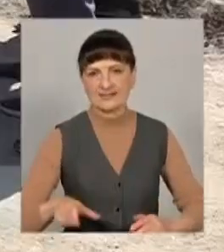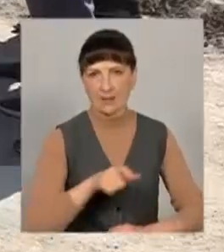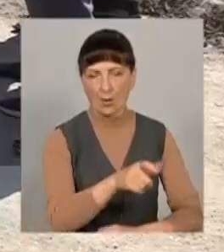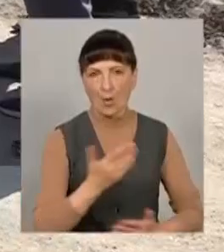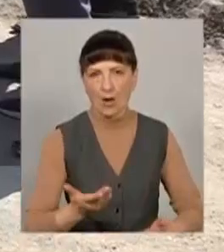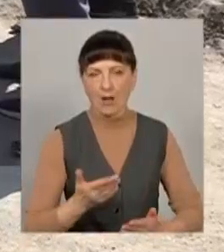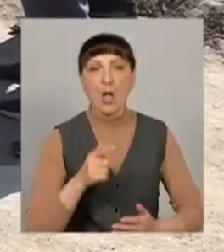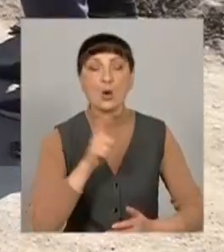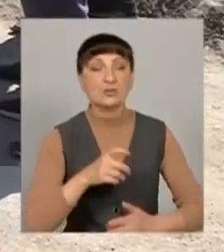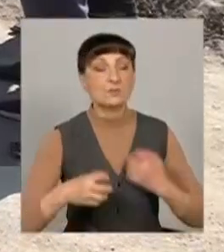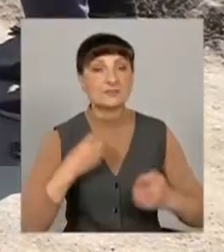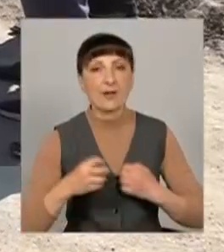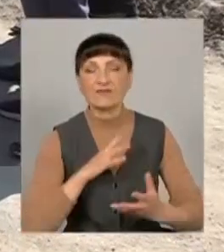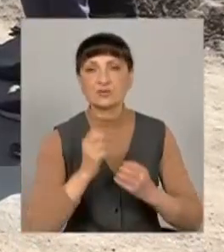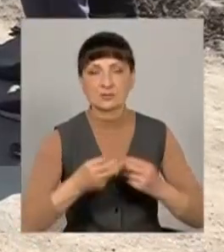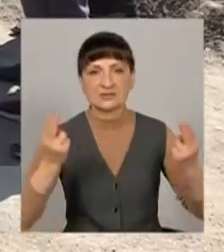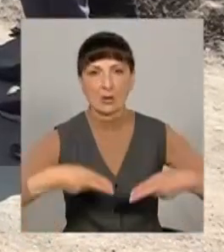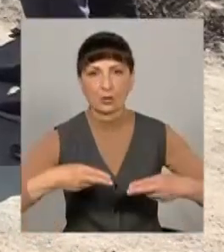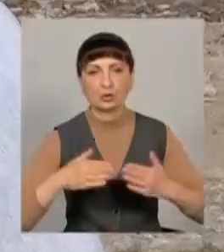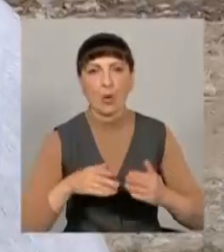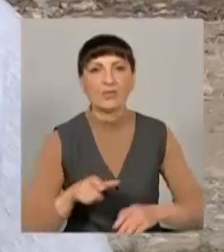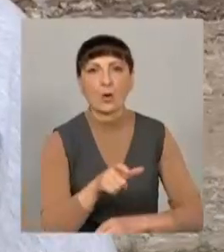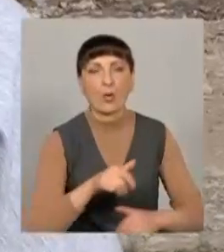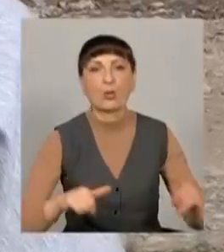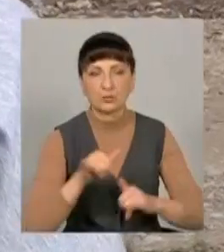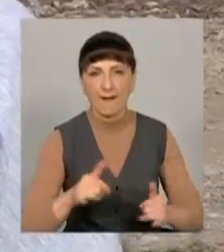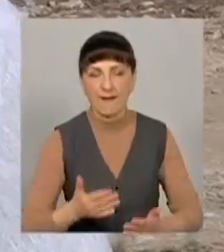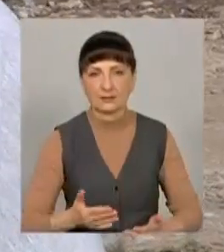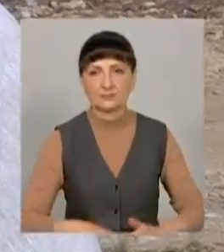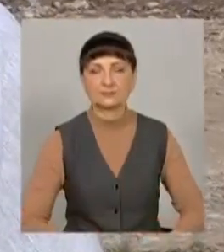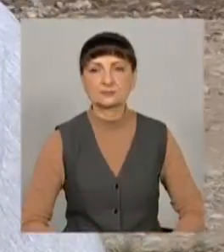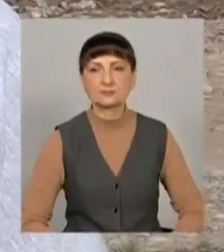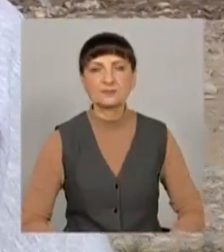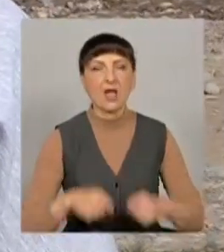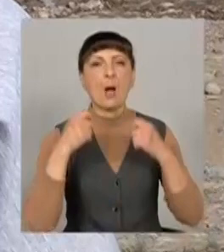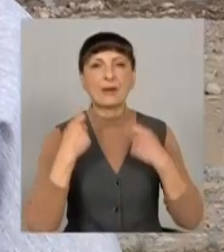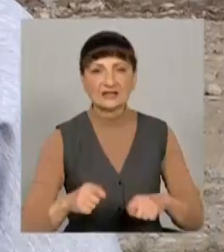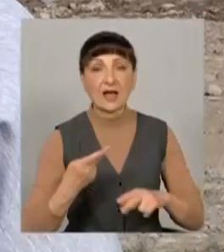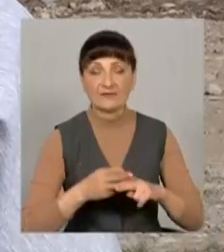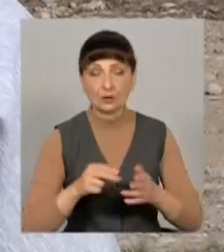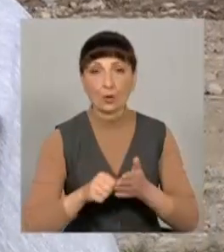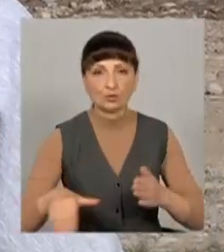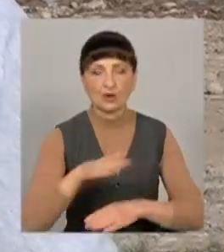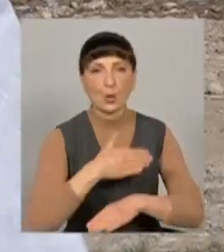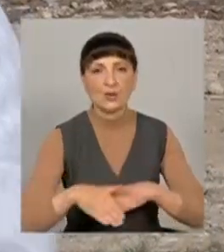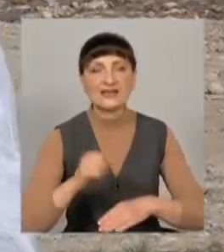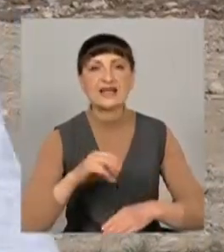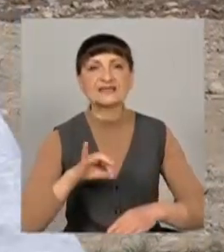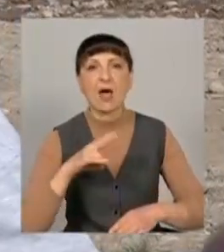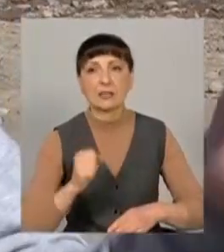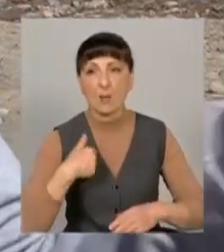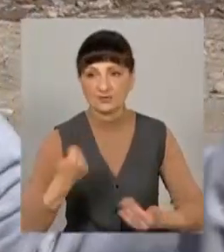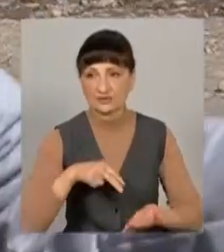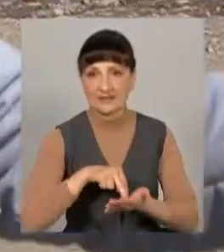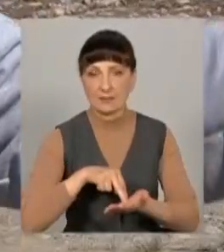Местные опасаются, что в результате им закроют доступ к домам. Продали вот этот участок по улице Астана, на котором мы